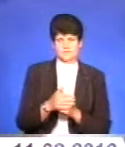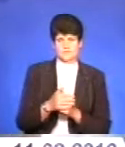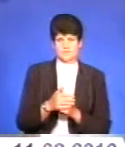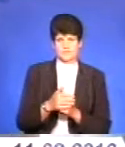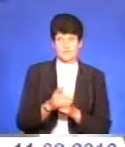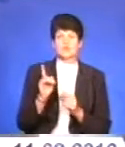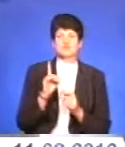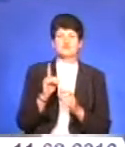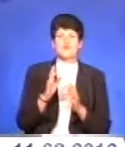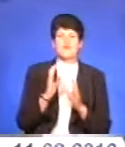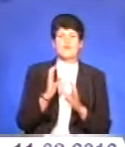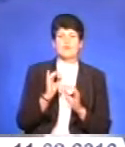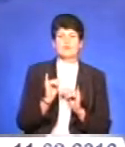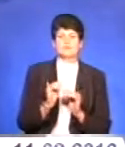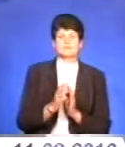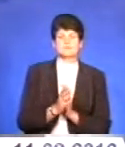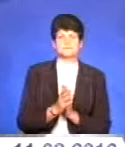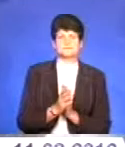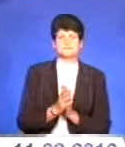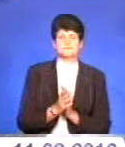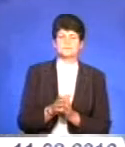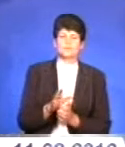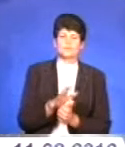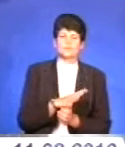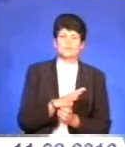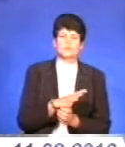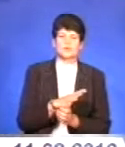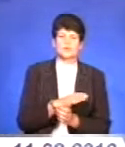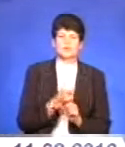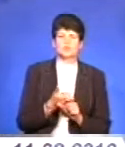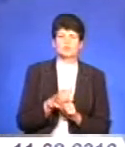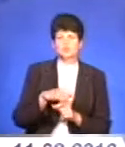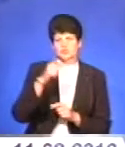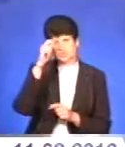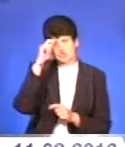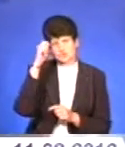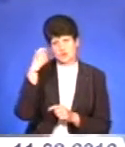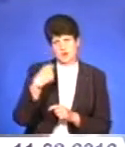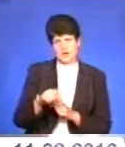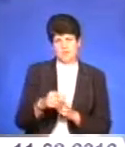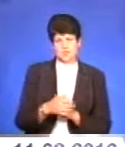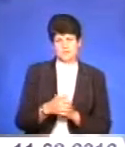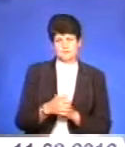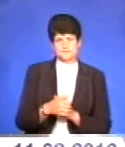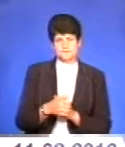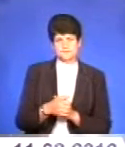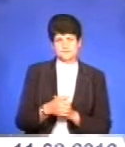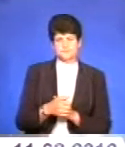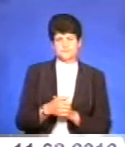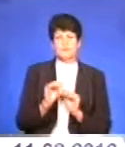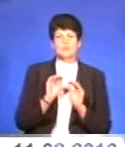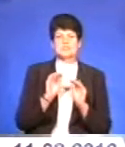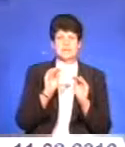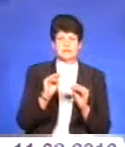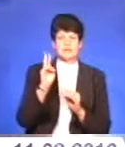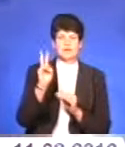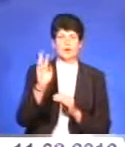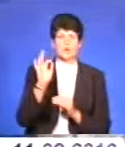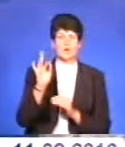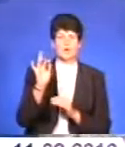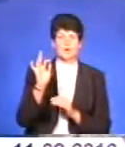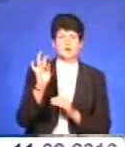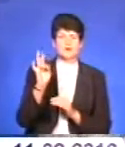в вагоні не задовільняє? Іноді буває досить жарко. Тобто встановити кондиціонери, так?